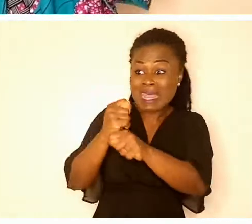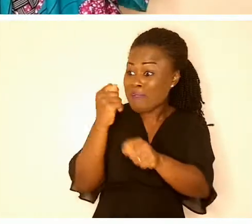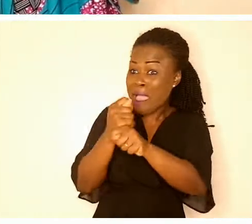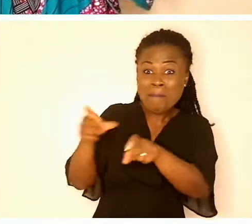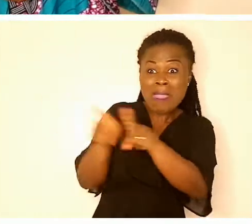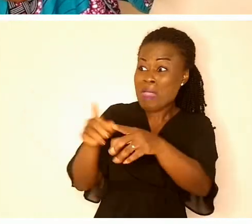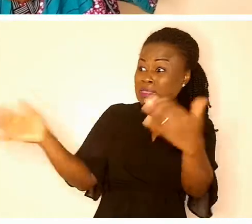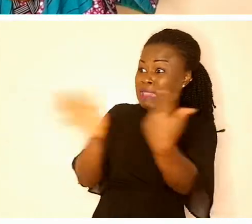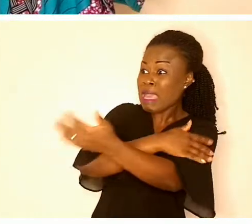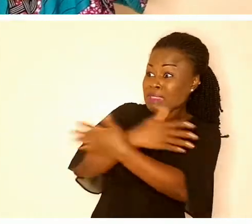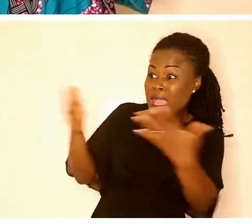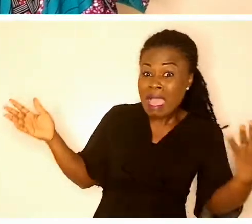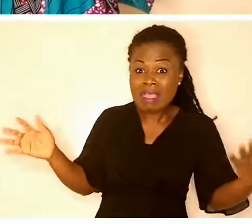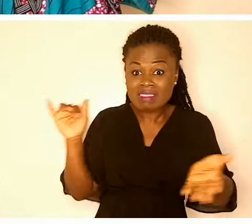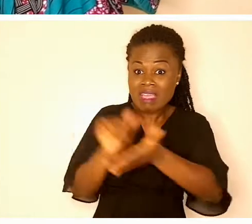métier dégradant?